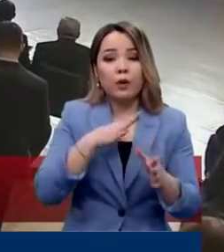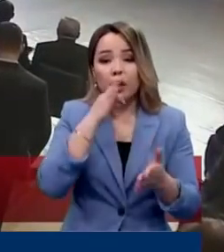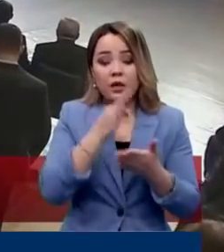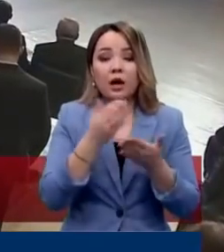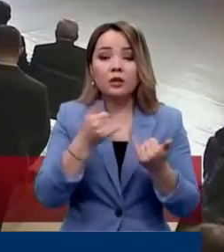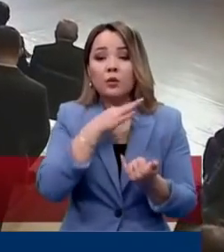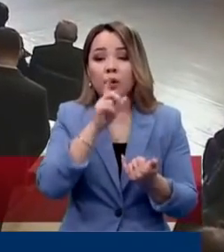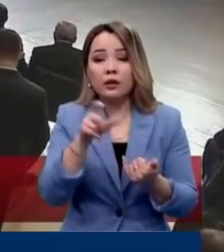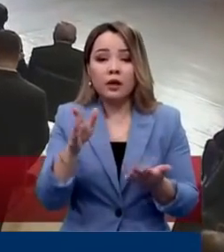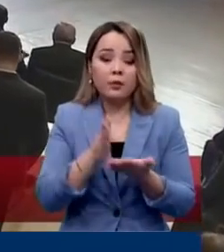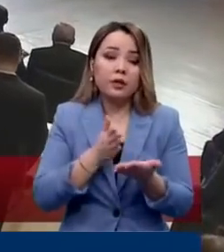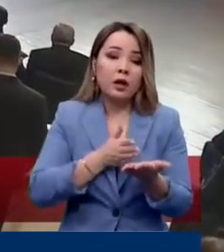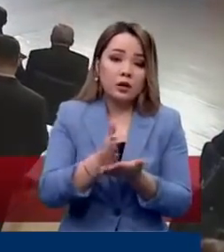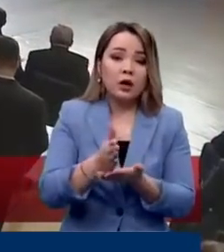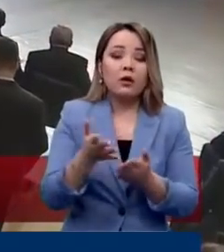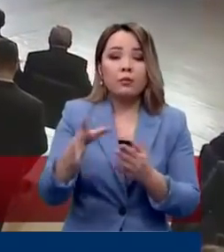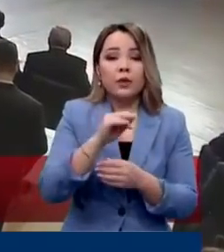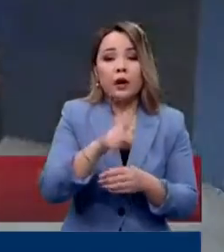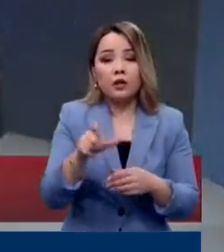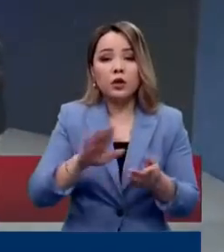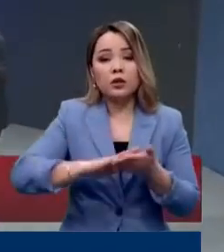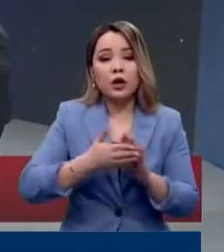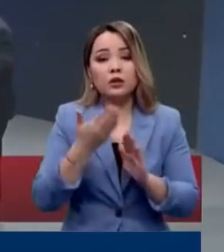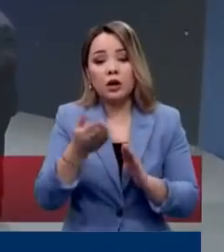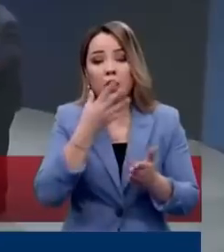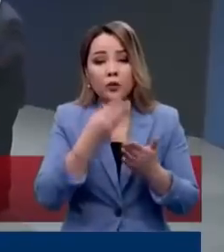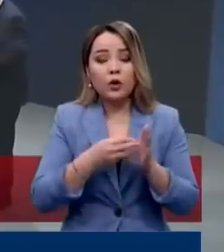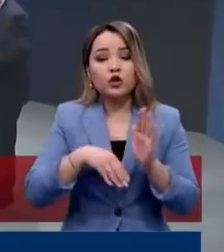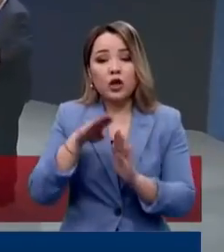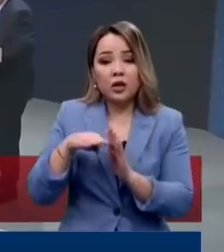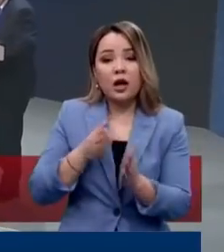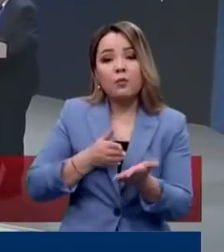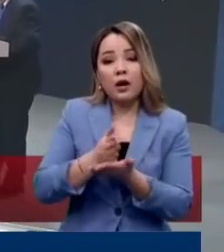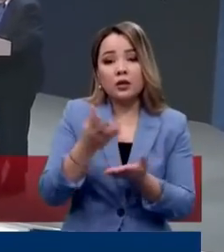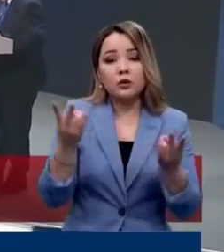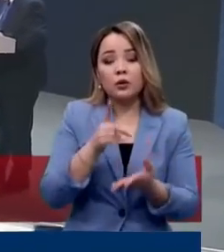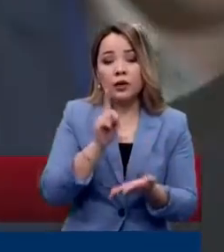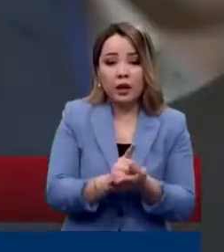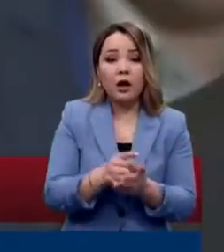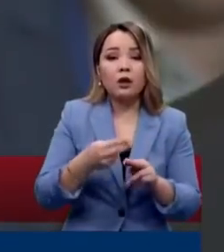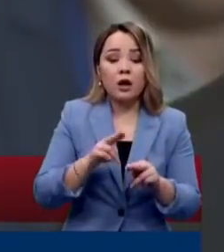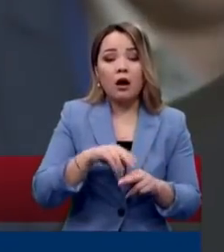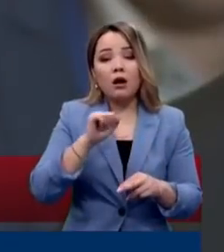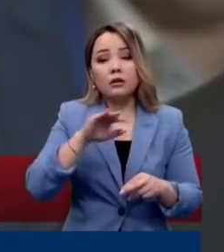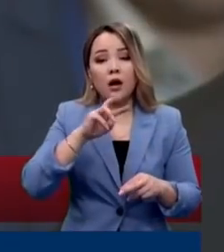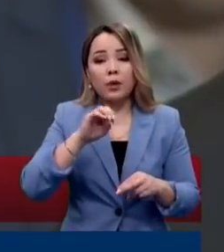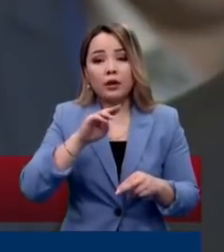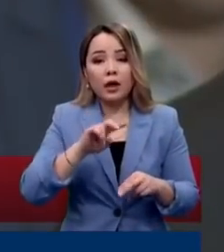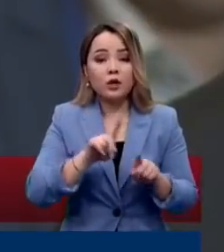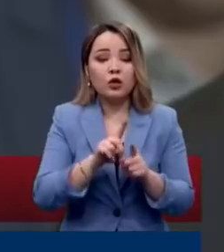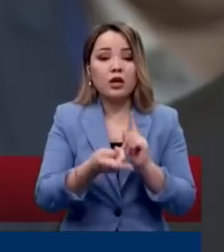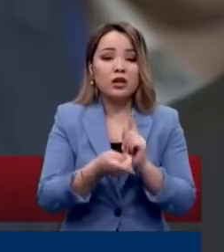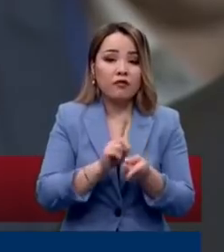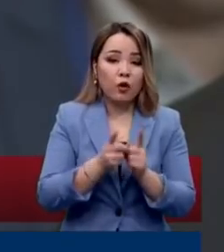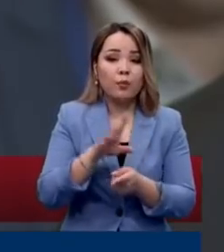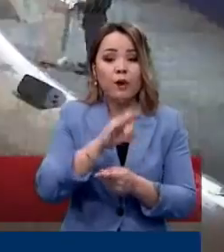десін, барлық бетбұрыс әуелі халықтың әлеуметтік жағдайын жақсартуға бағытталуы керек. Бұл Атамекенде жүргізілетін